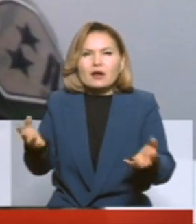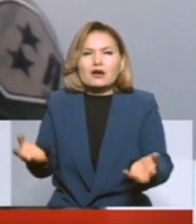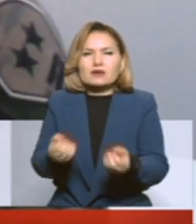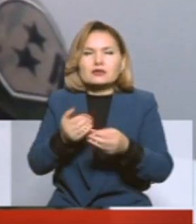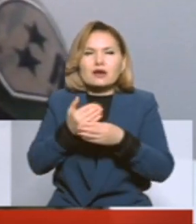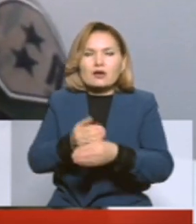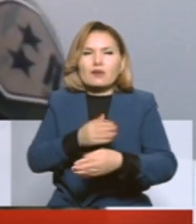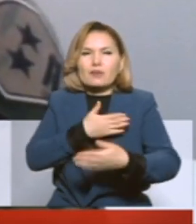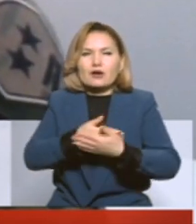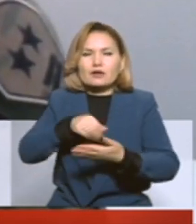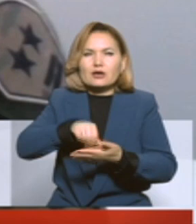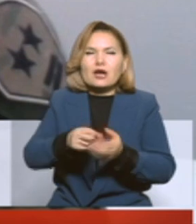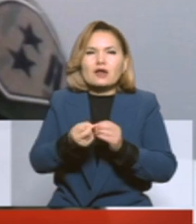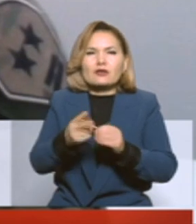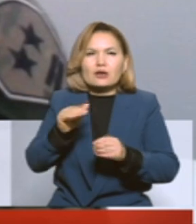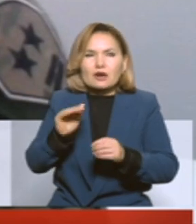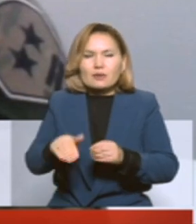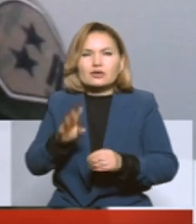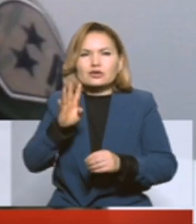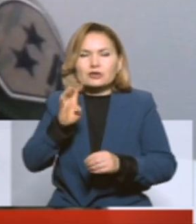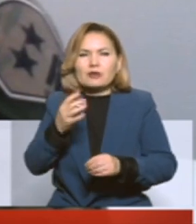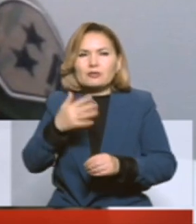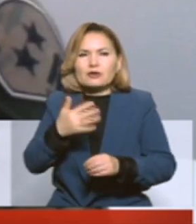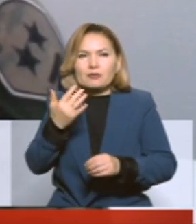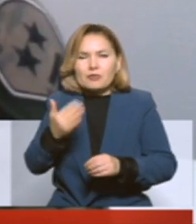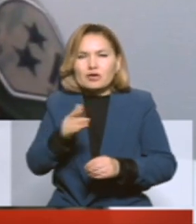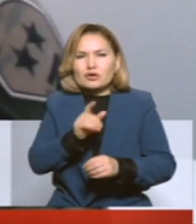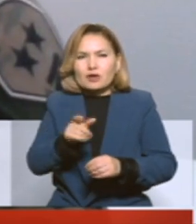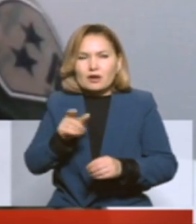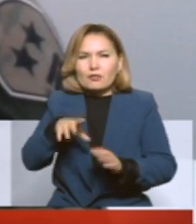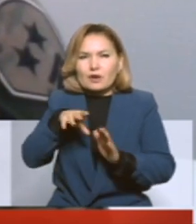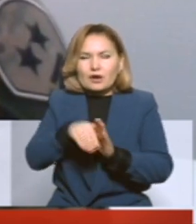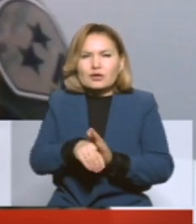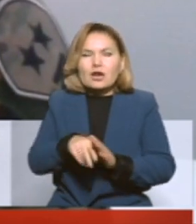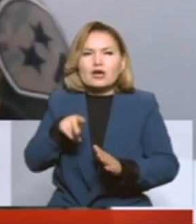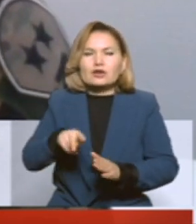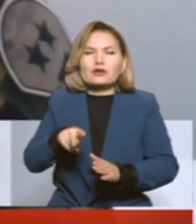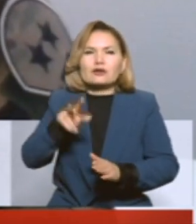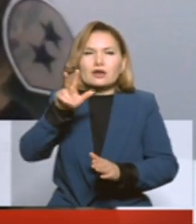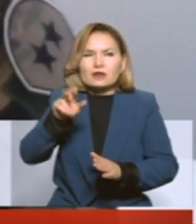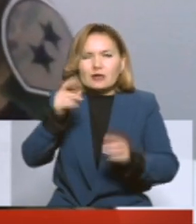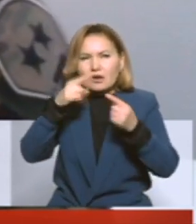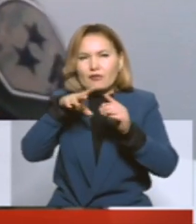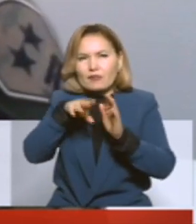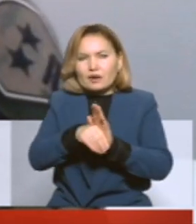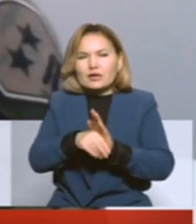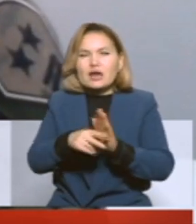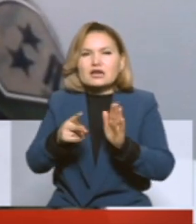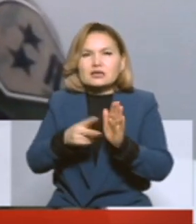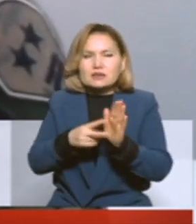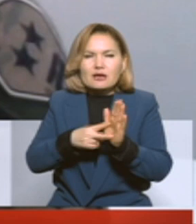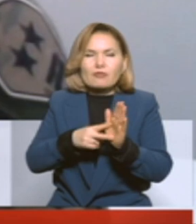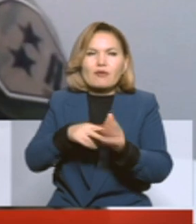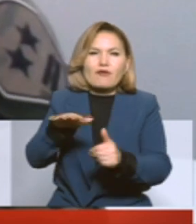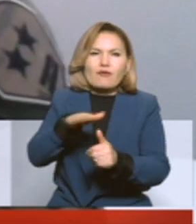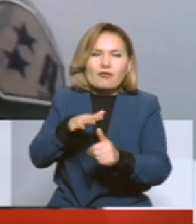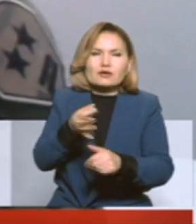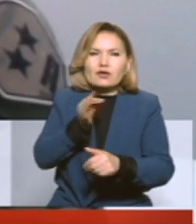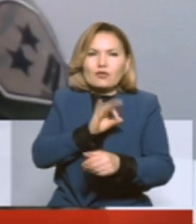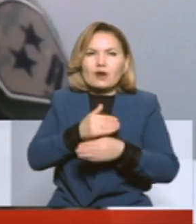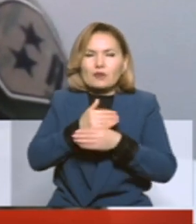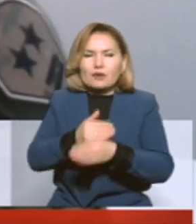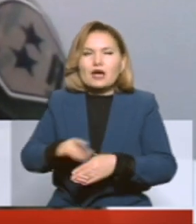работах задействовано 12 455 человек и 1300 единиц техники, 7 воздушных судов. На